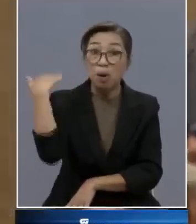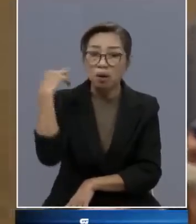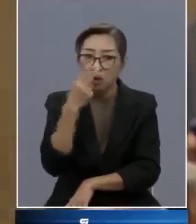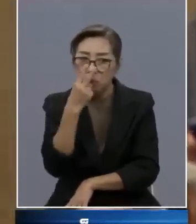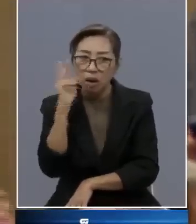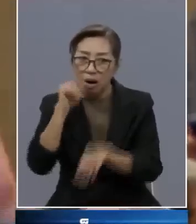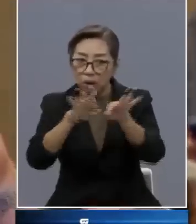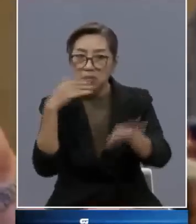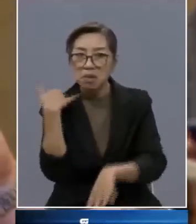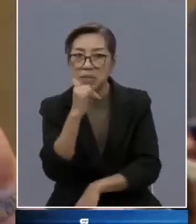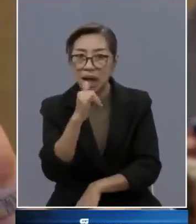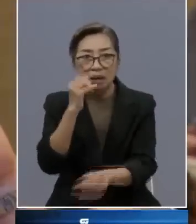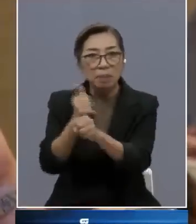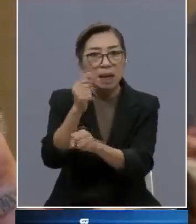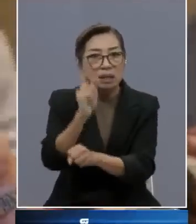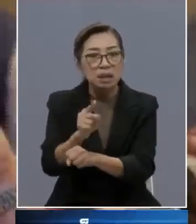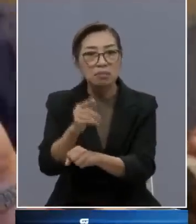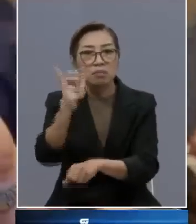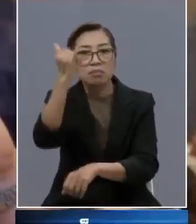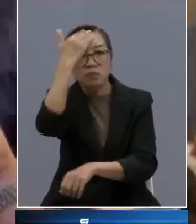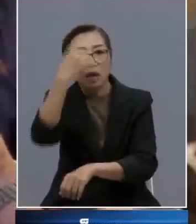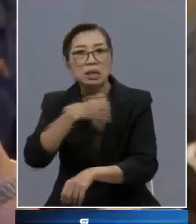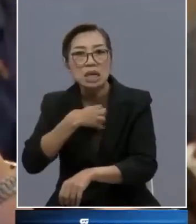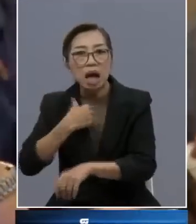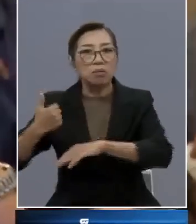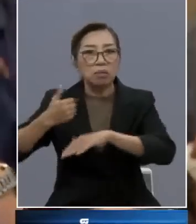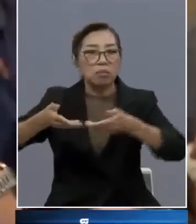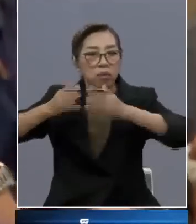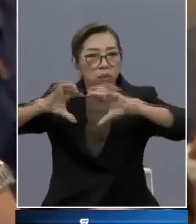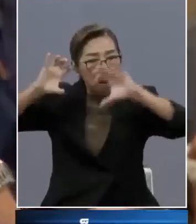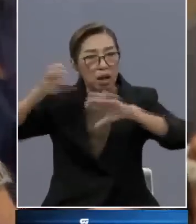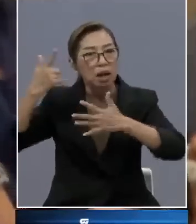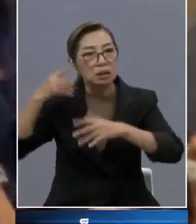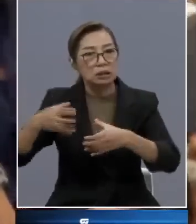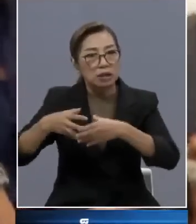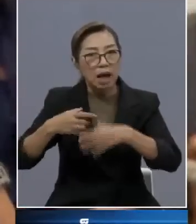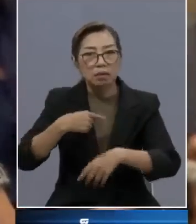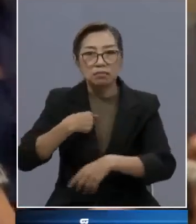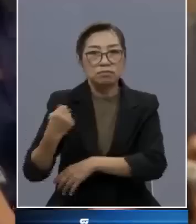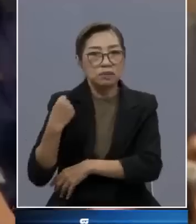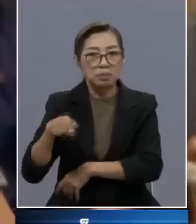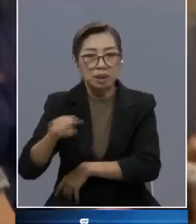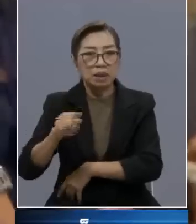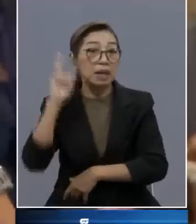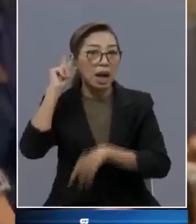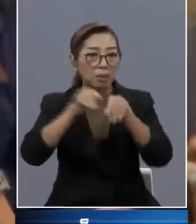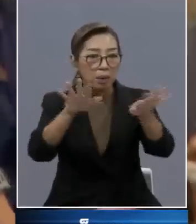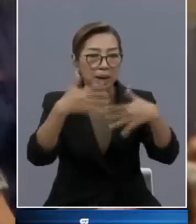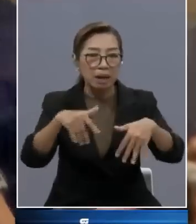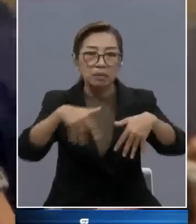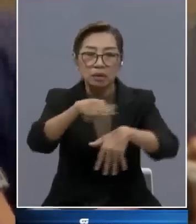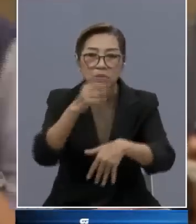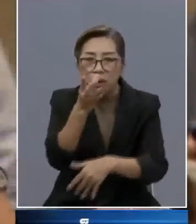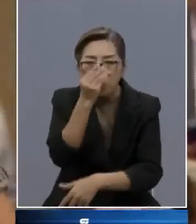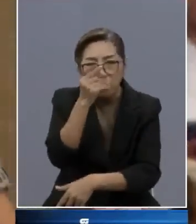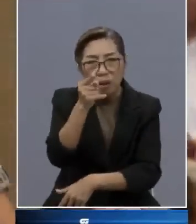องแล้วเป็นทางที่พาตัวเองเข้าไปสู่วงจรอำนาจและนำไปสู่การต่อรองนะครับอยู่ที่ว่าคนฟังเนี่ยจะประเมินว่ากระแสข่าวเหล่